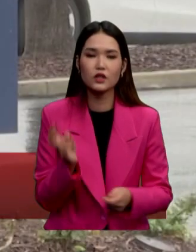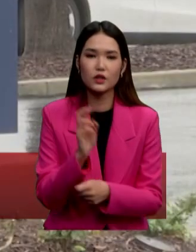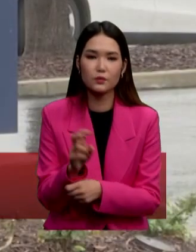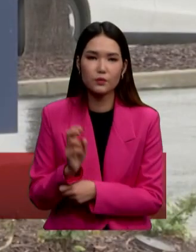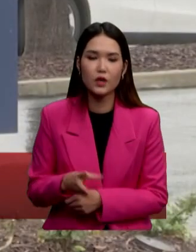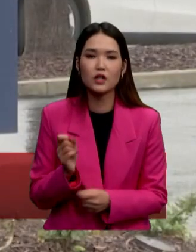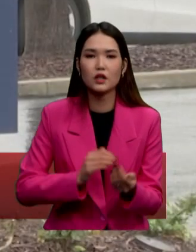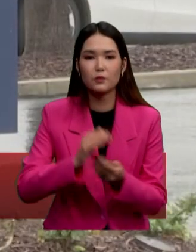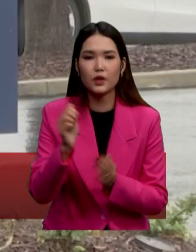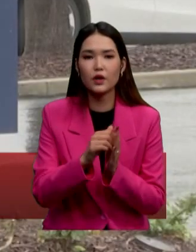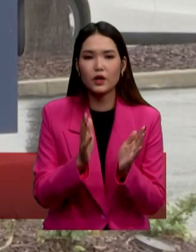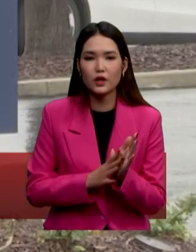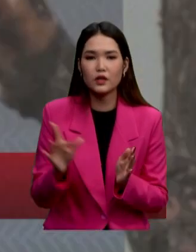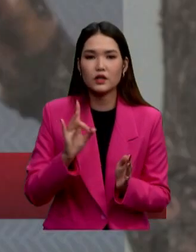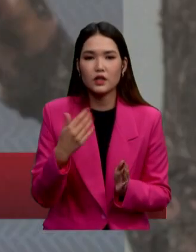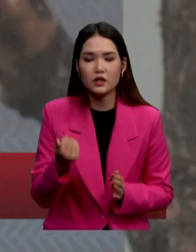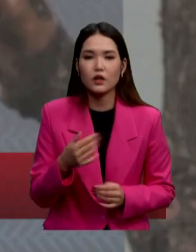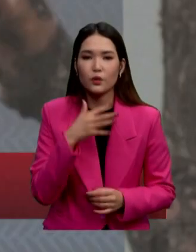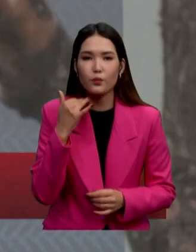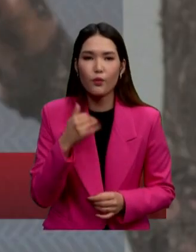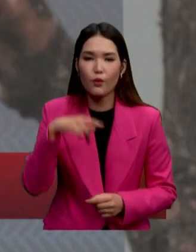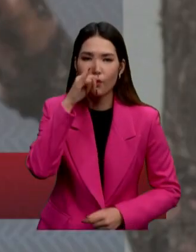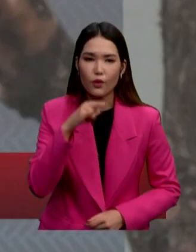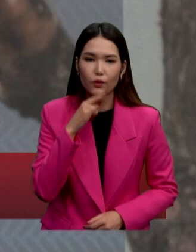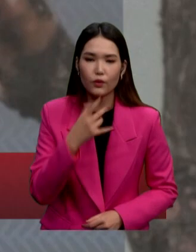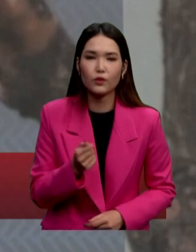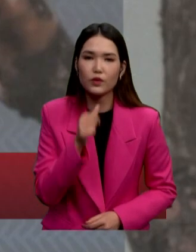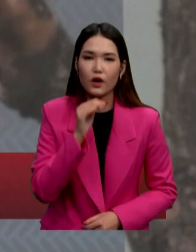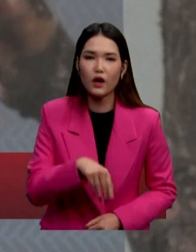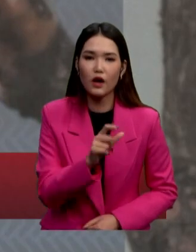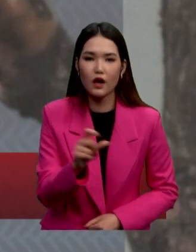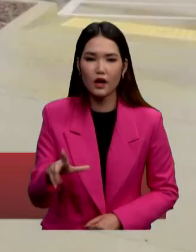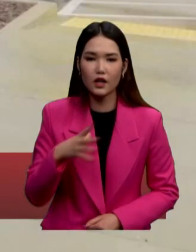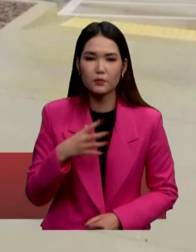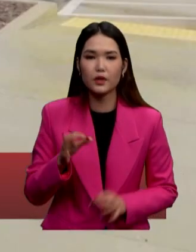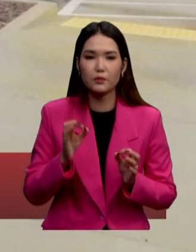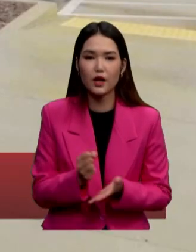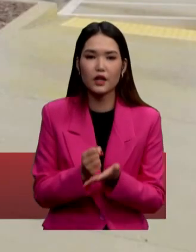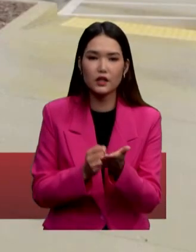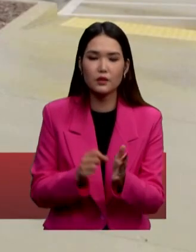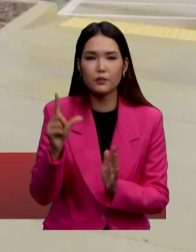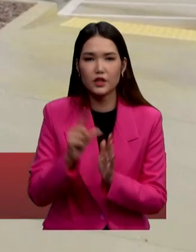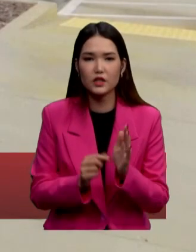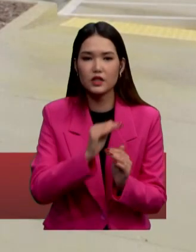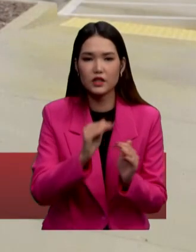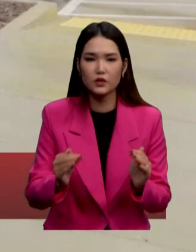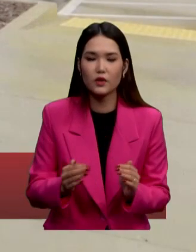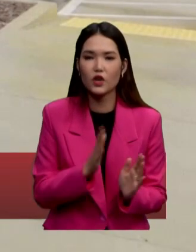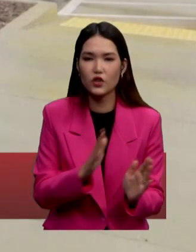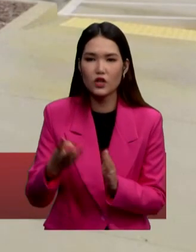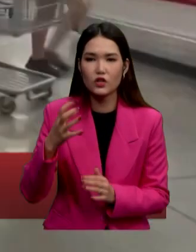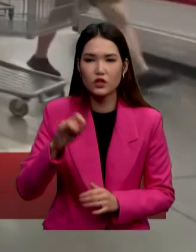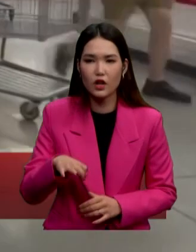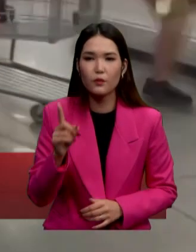из-за повышения ставок ФРС. Такого мнения придерживаются казахстанские эксперты. Эта мера направлена на снижение инфляции в Штатах. Сейчас для